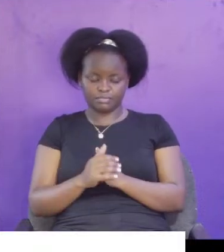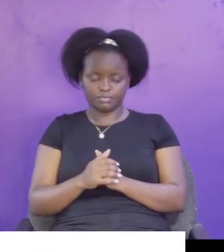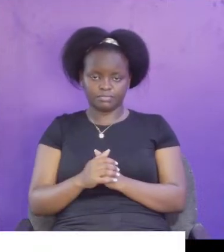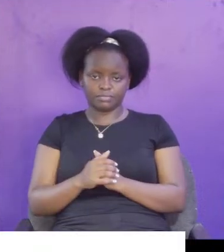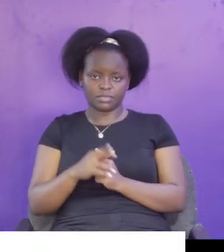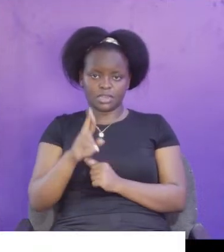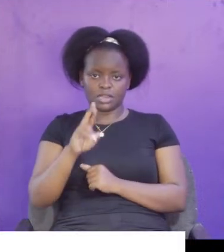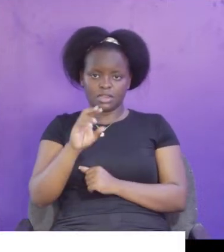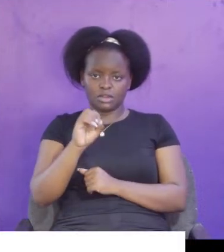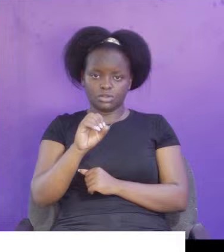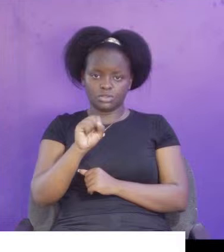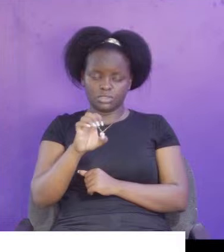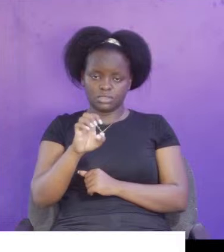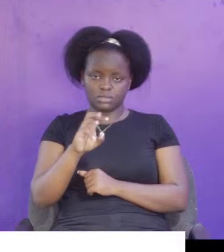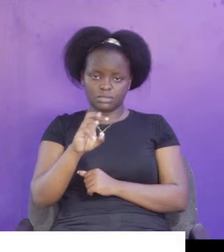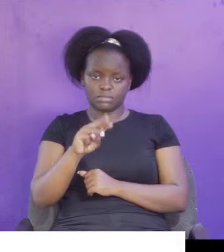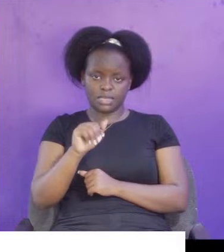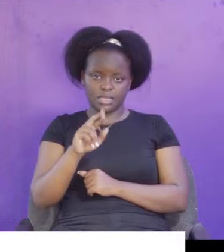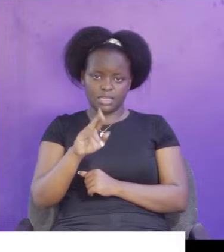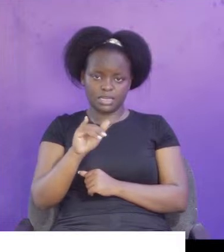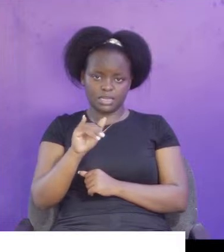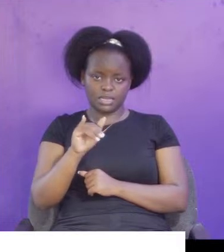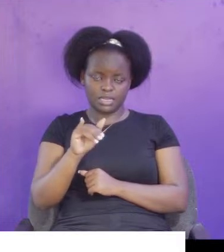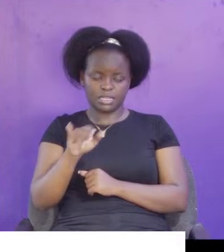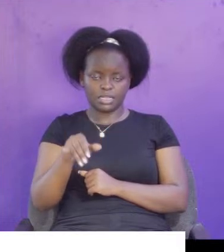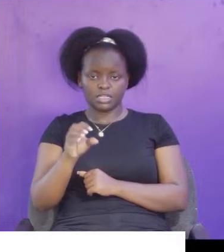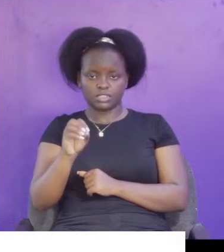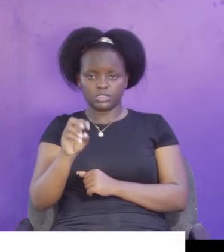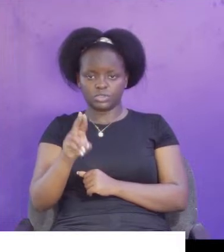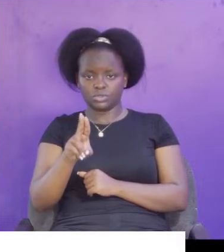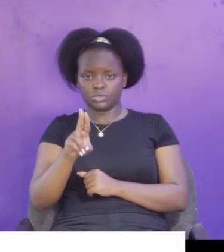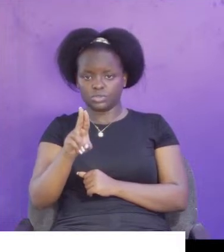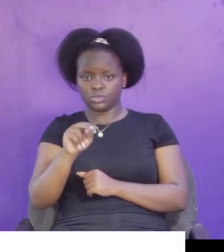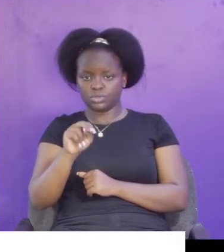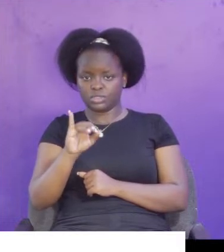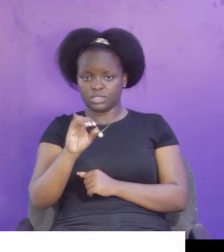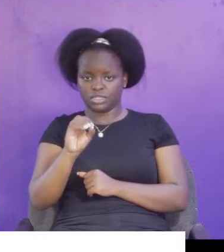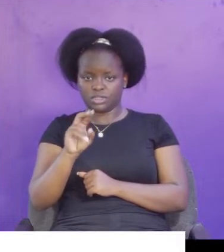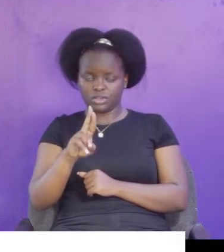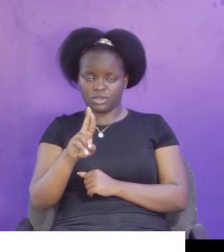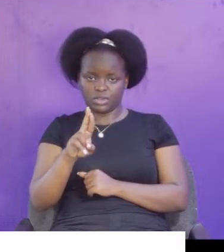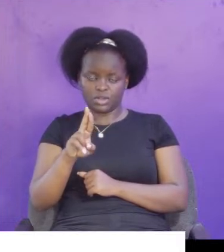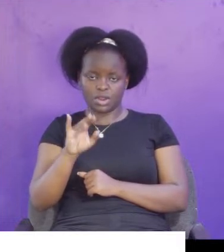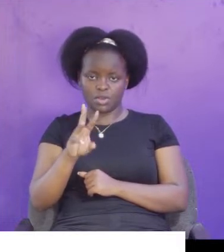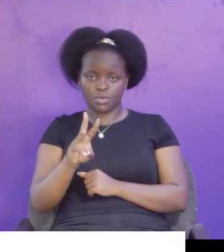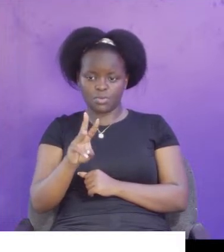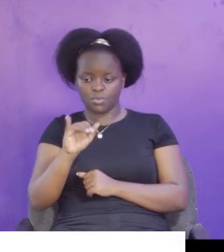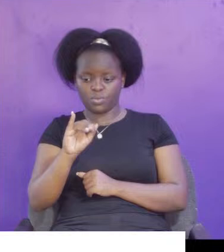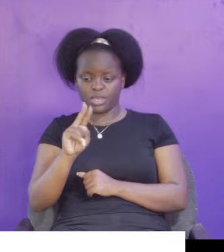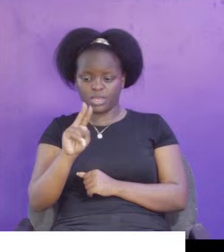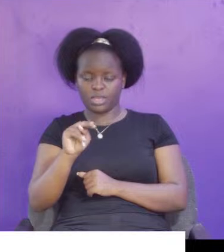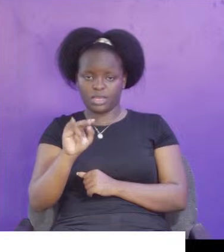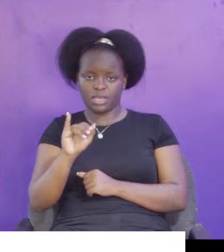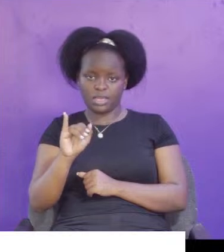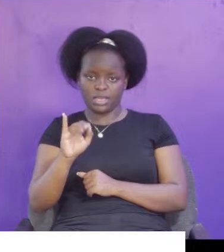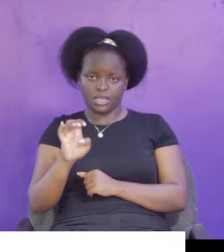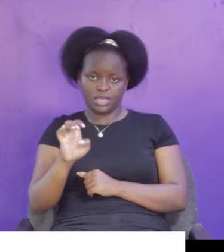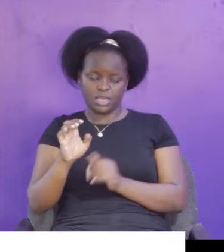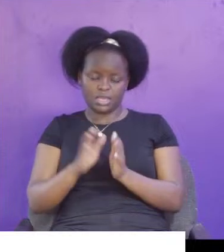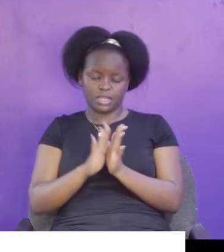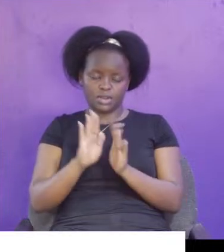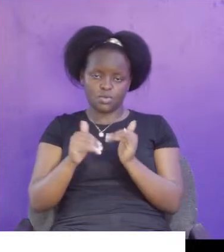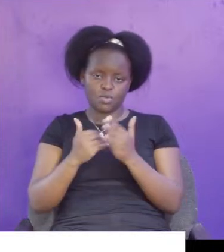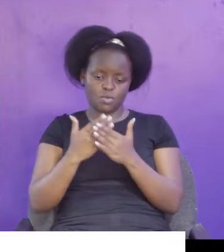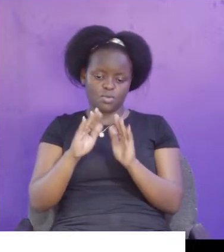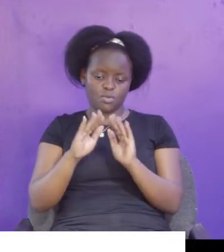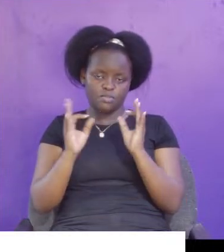Rosemary, Junior, Winnie na familia yake yote. Kwa